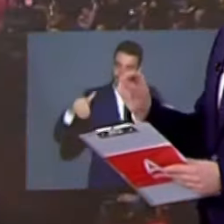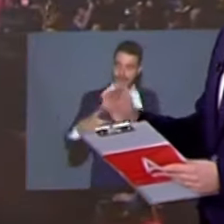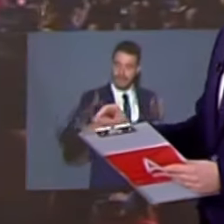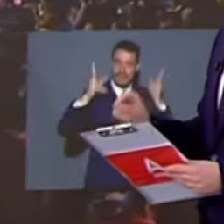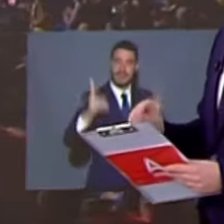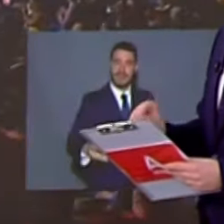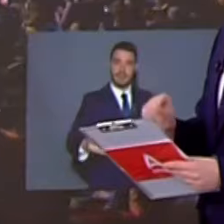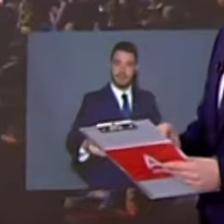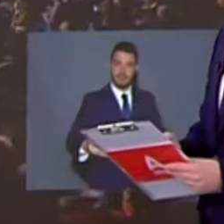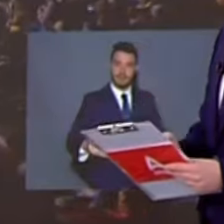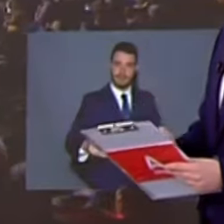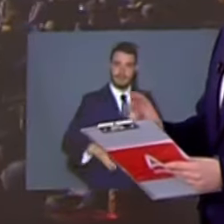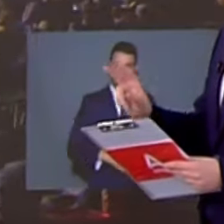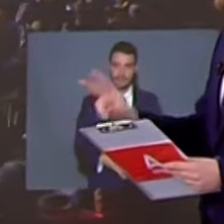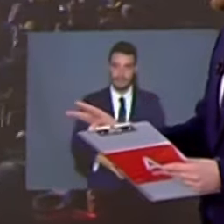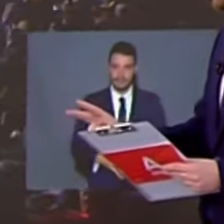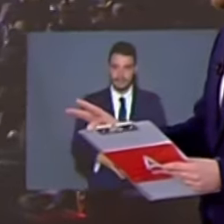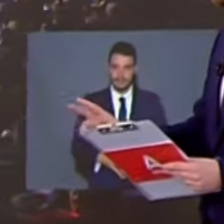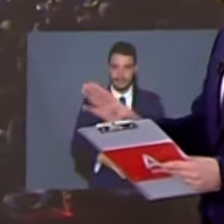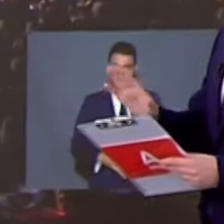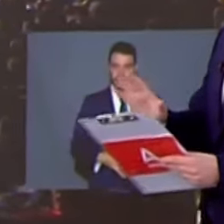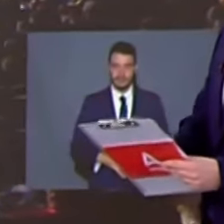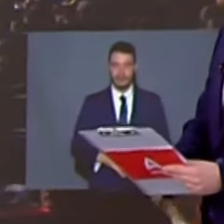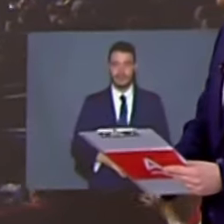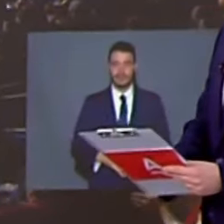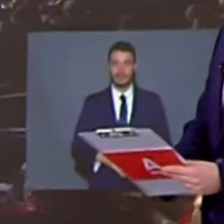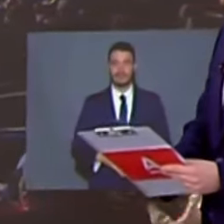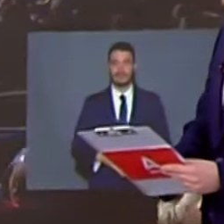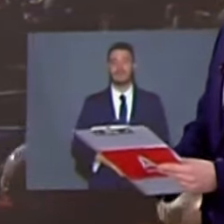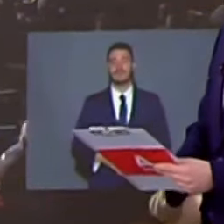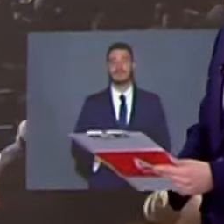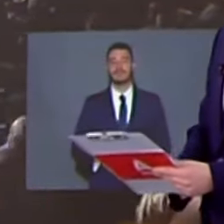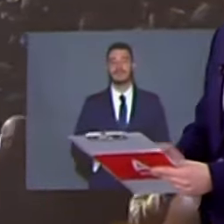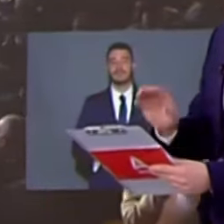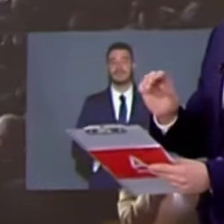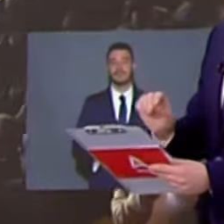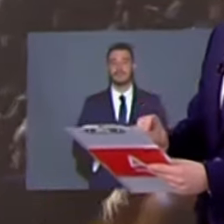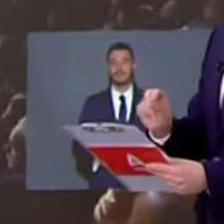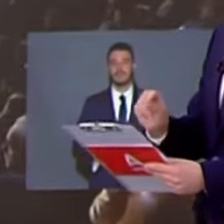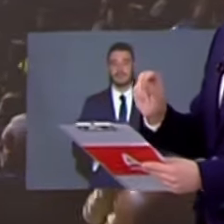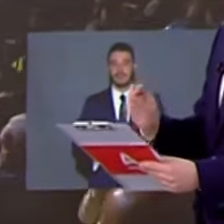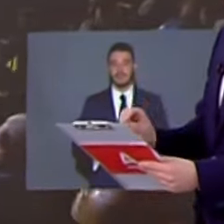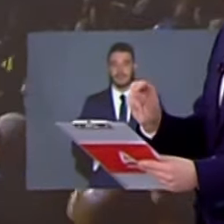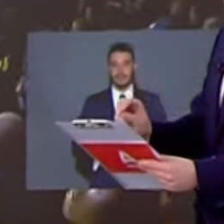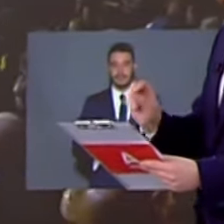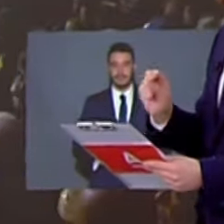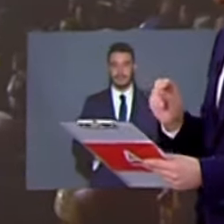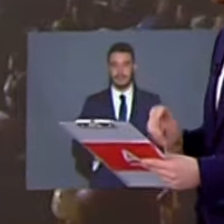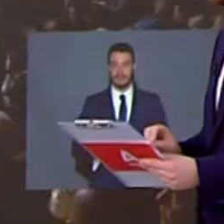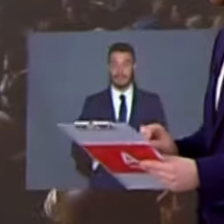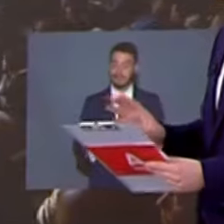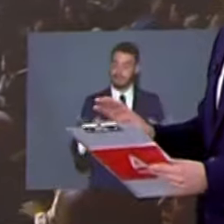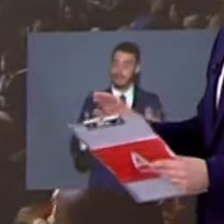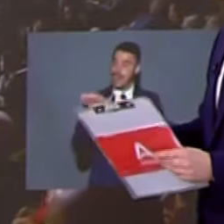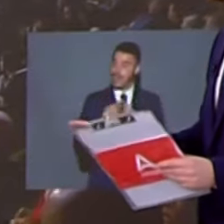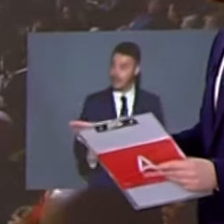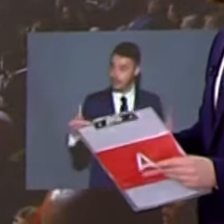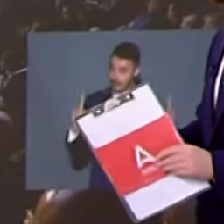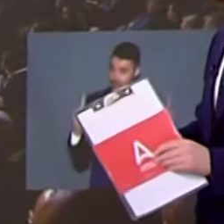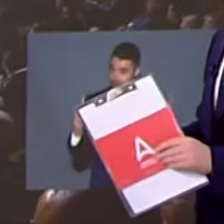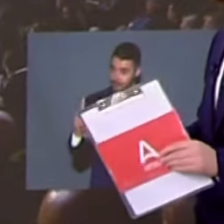από το περιβάλλον του πρώην Πρωθυπουργού. Λίγες λέξεις, σαφής ο Αλέξης Τσίπρας, είπε ότι είχε να πει όλα θα κριθούν από